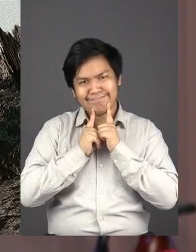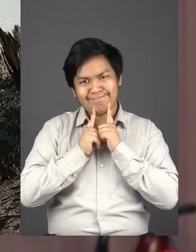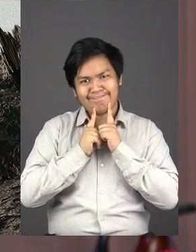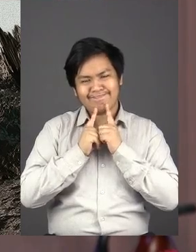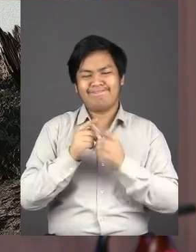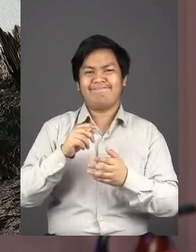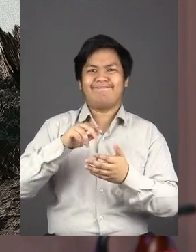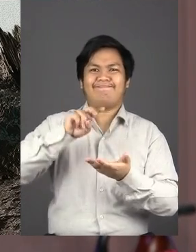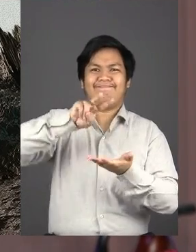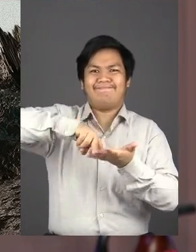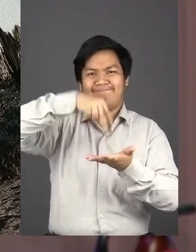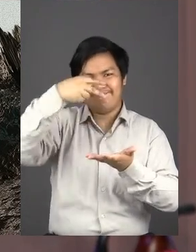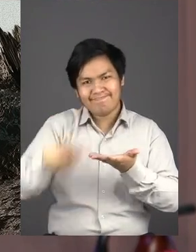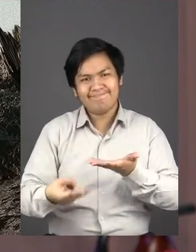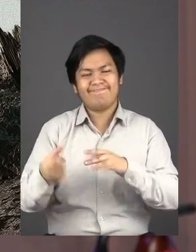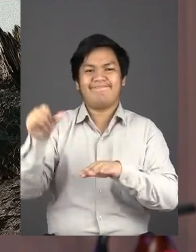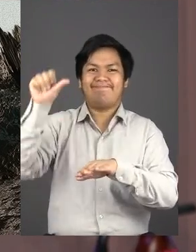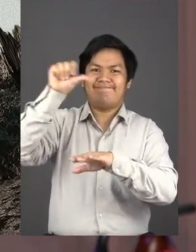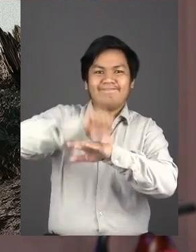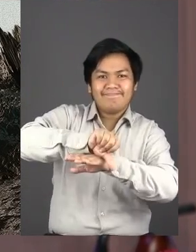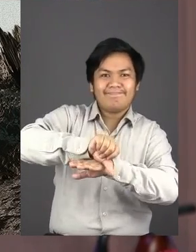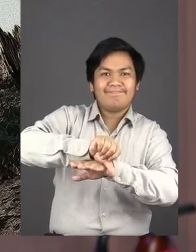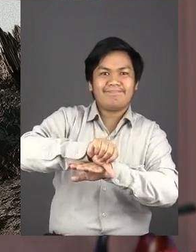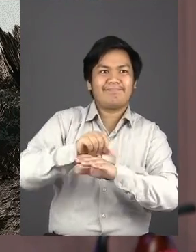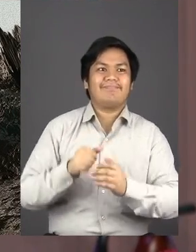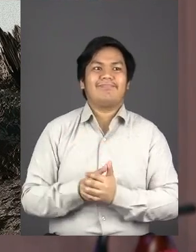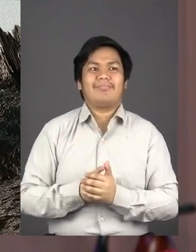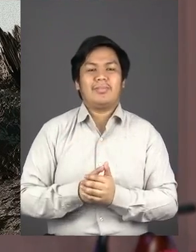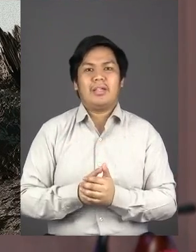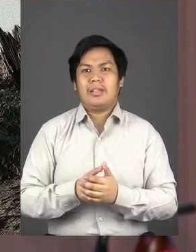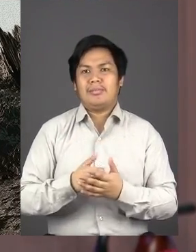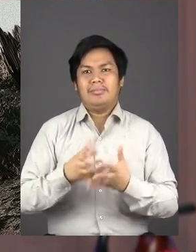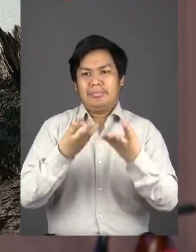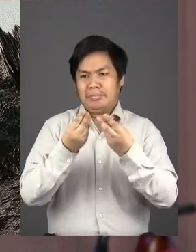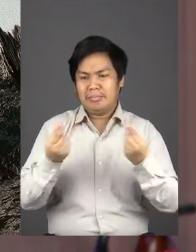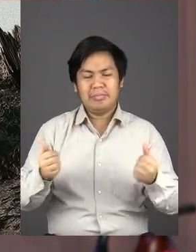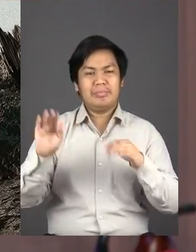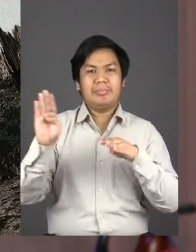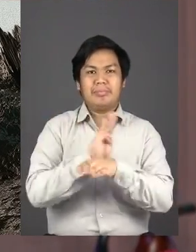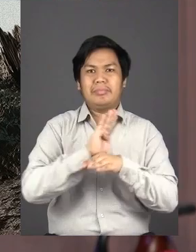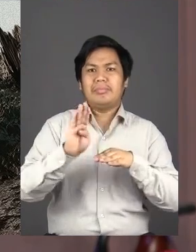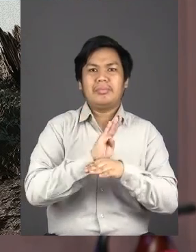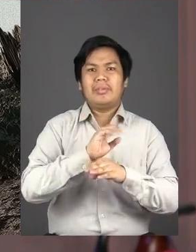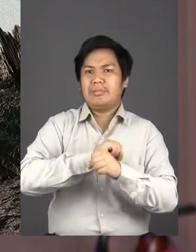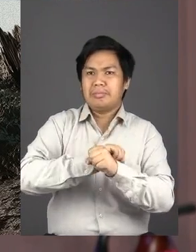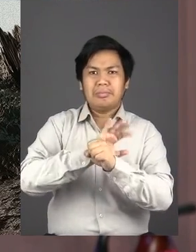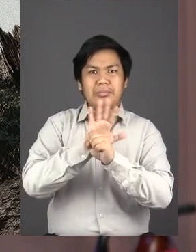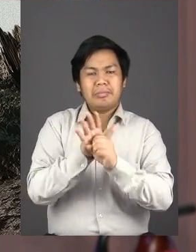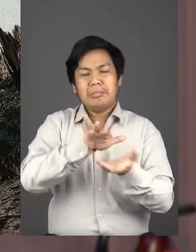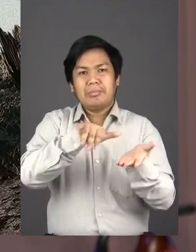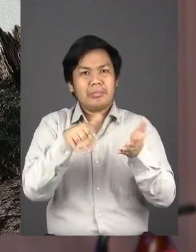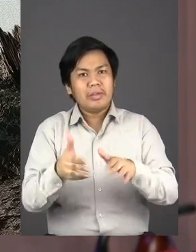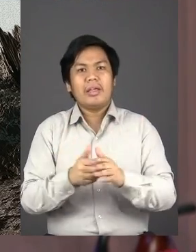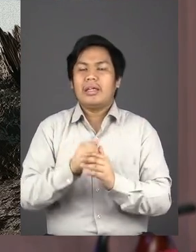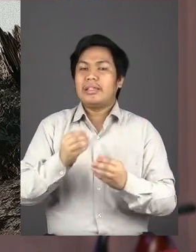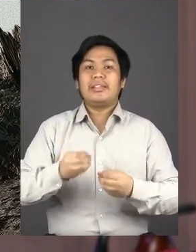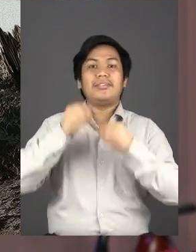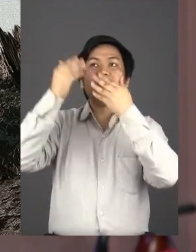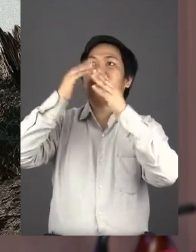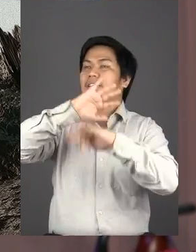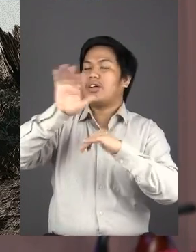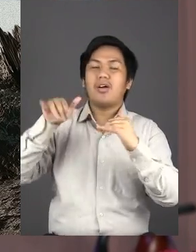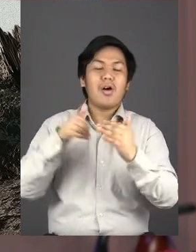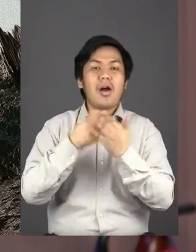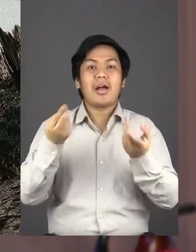natalo, kahit na ano pa, kahit na naguho ang negosyo, nagkaroon ng pandemya, give thanks in all circumstances,